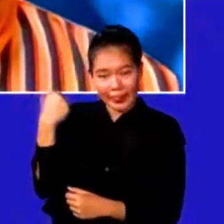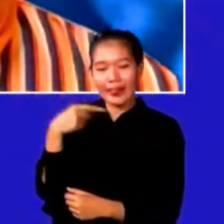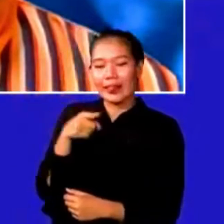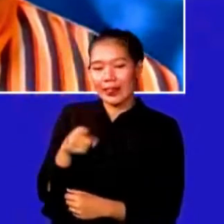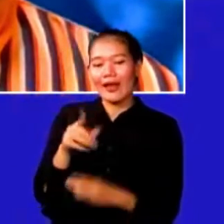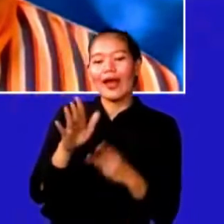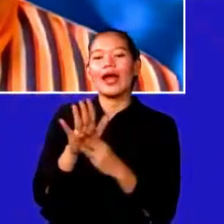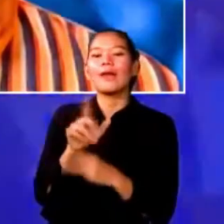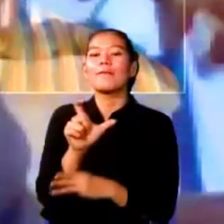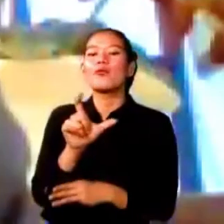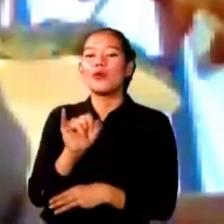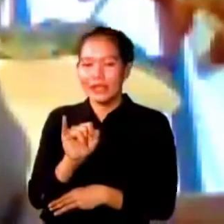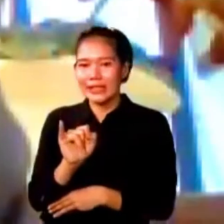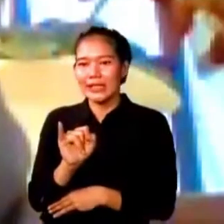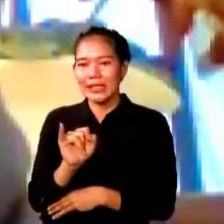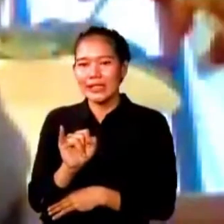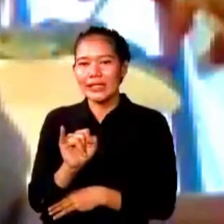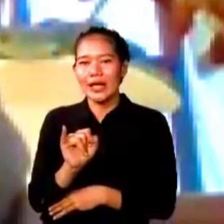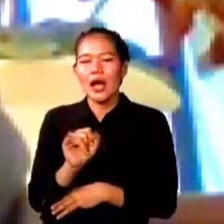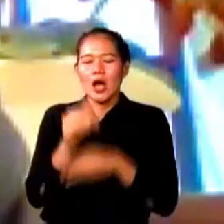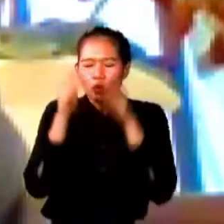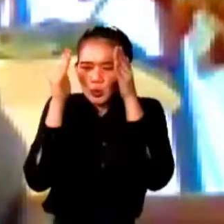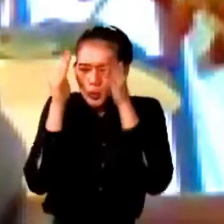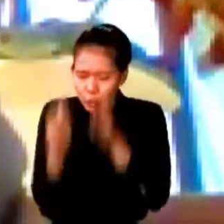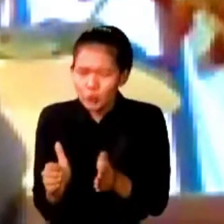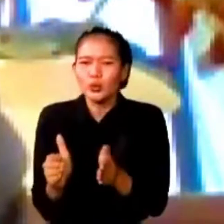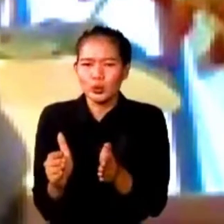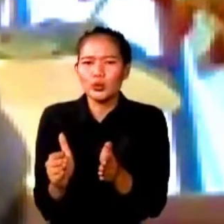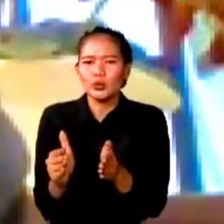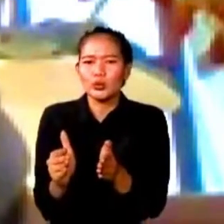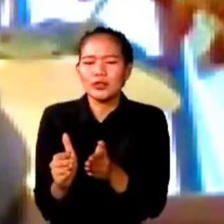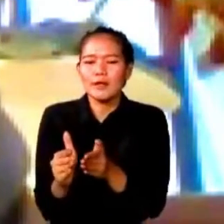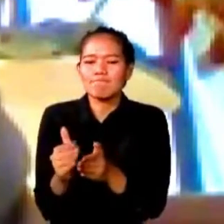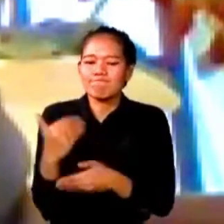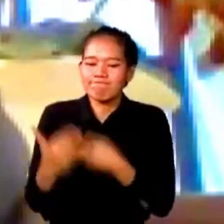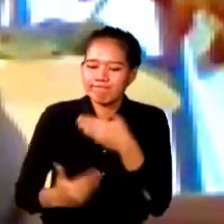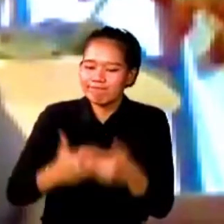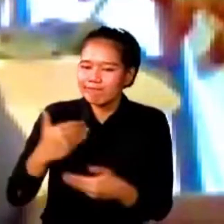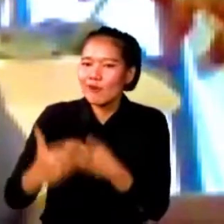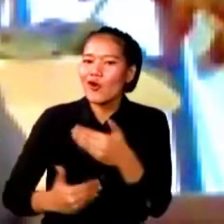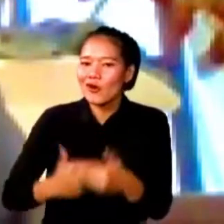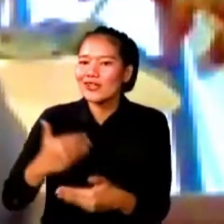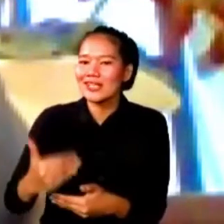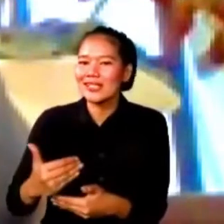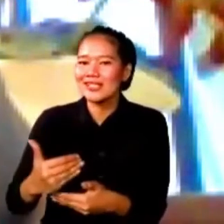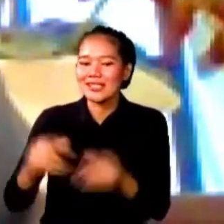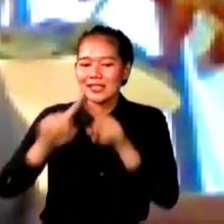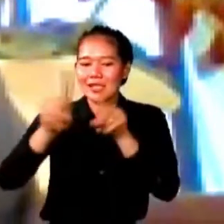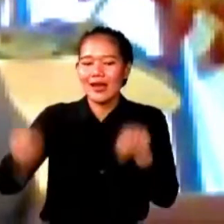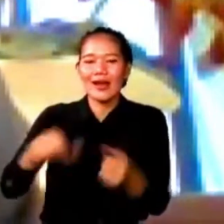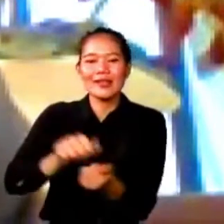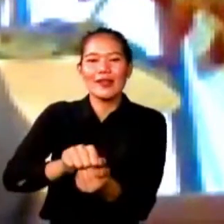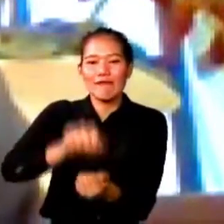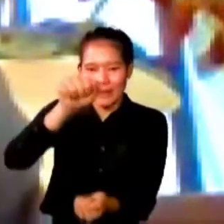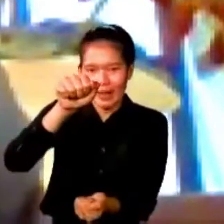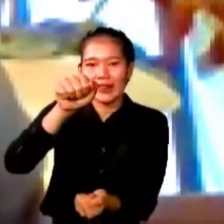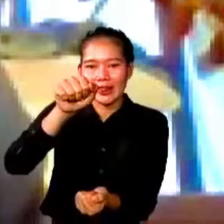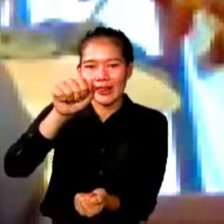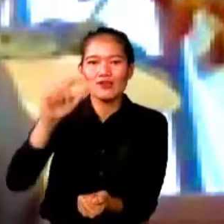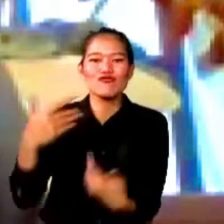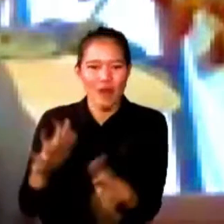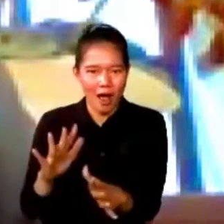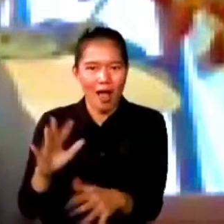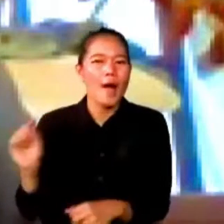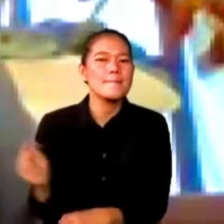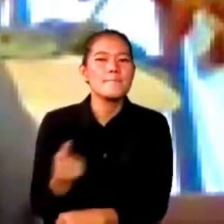amandel selama Indonesia secara khusus sudah melakukan proses sertifikasi Hai yang